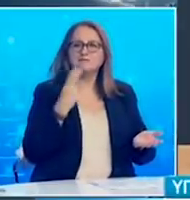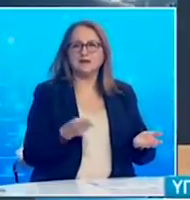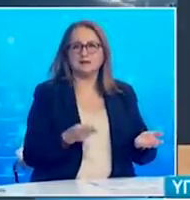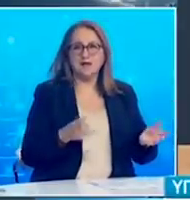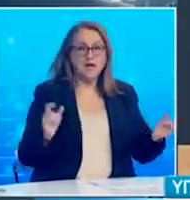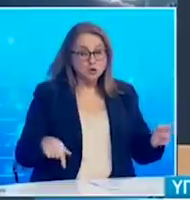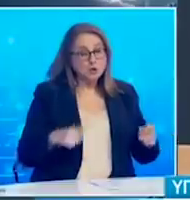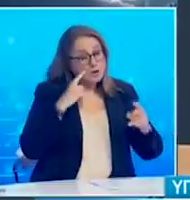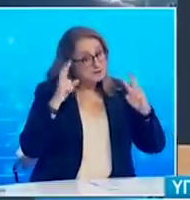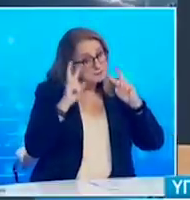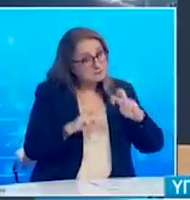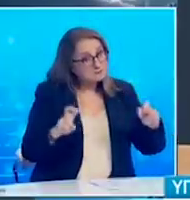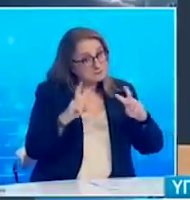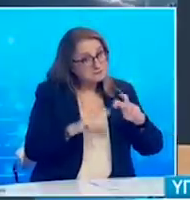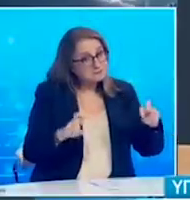επαληθευθεί,